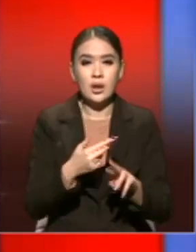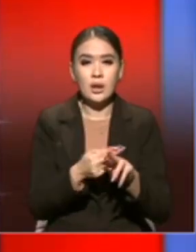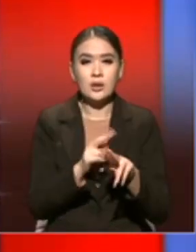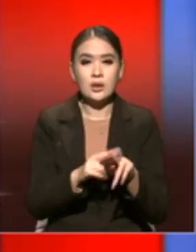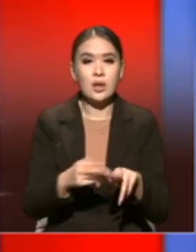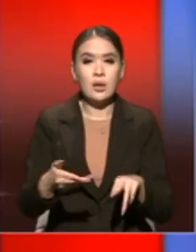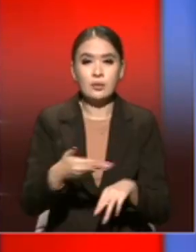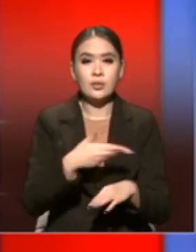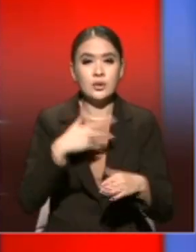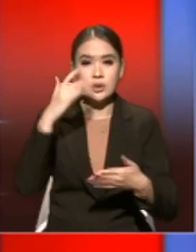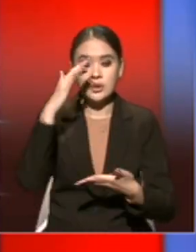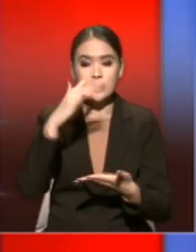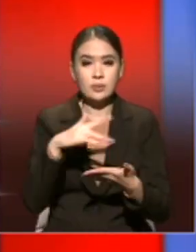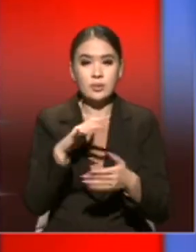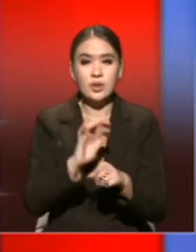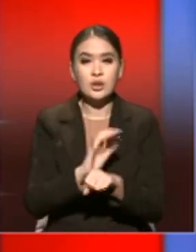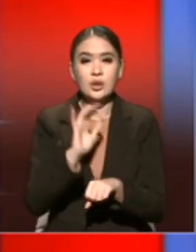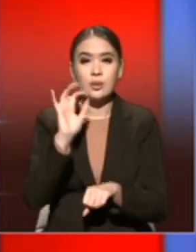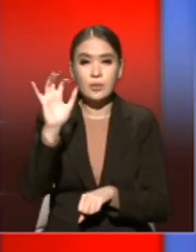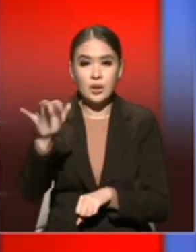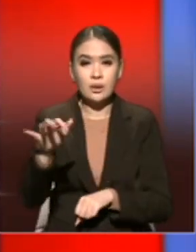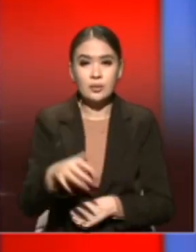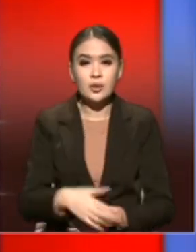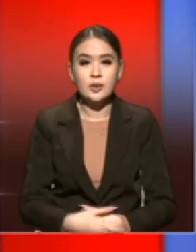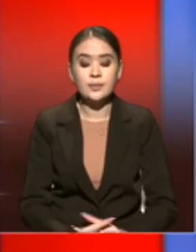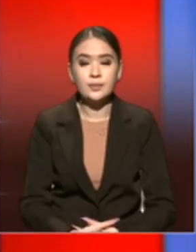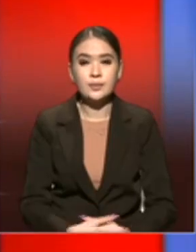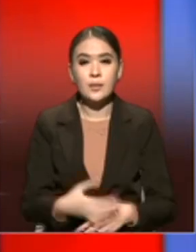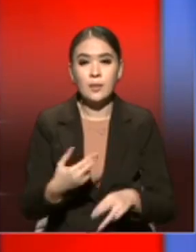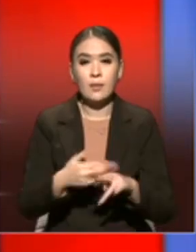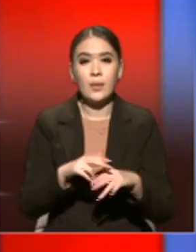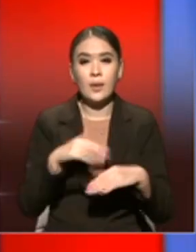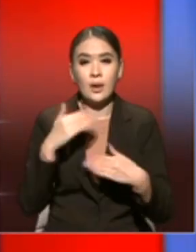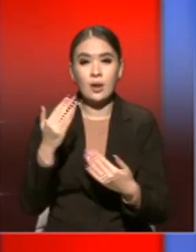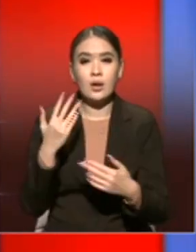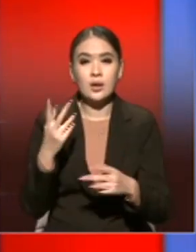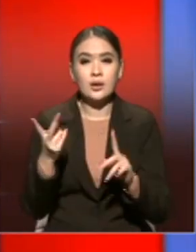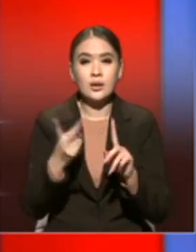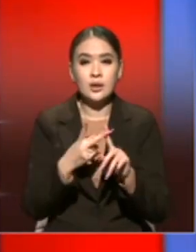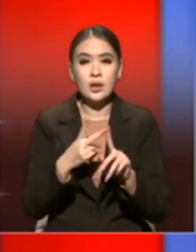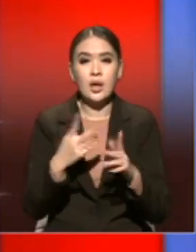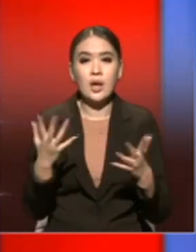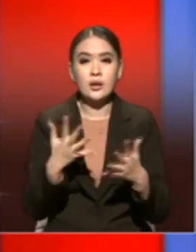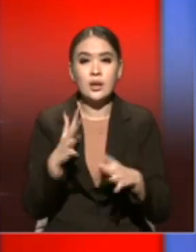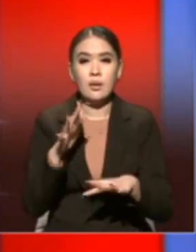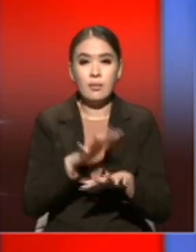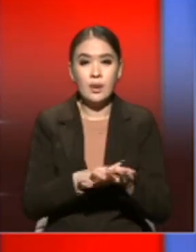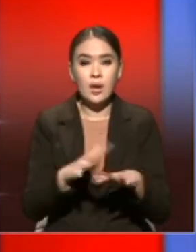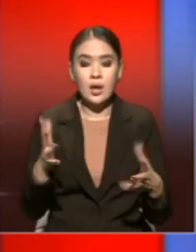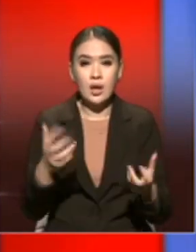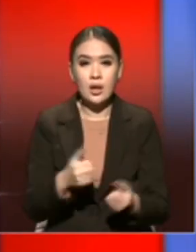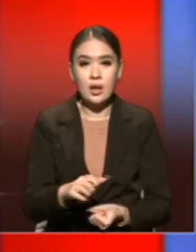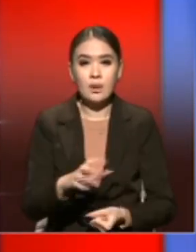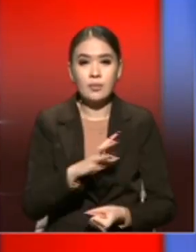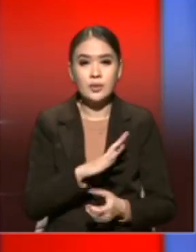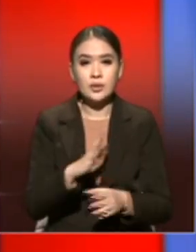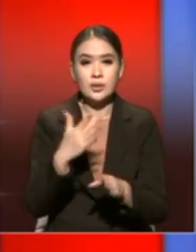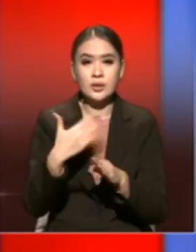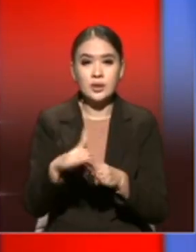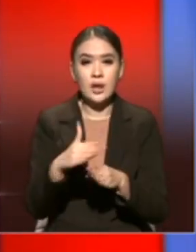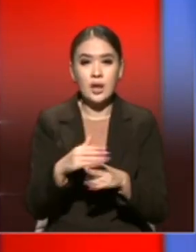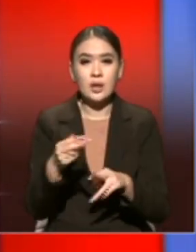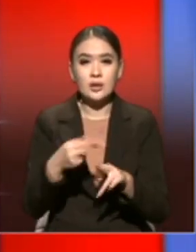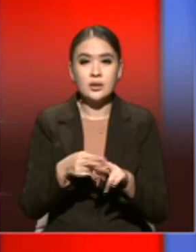біз сол тізімді жібереміз қорғаныс министрлігіне. Олар екінші қай банктен алған жаңағыдай несиелеріне жаңағы